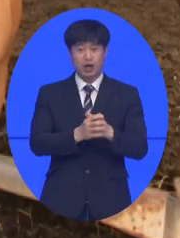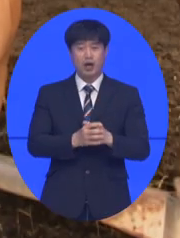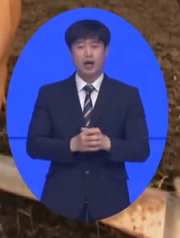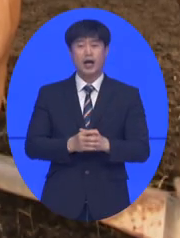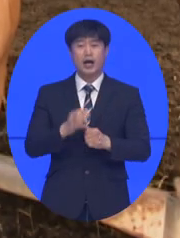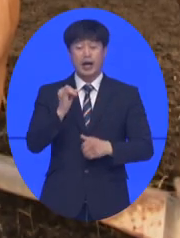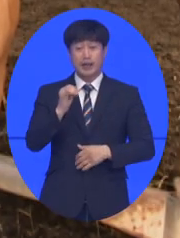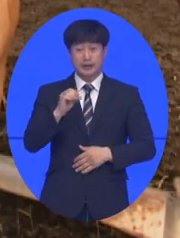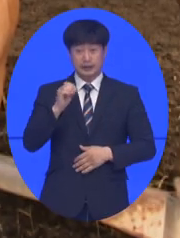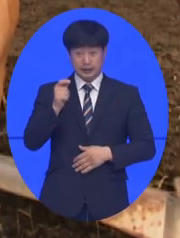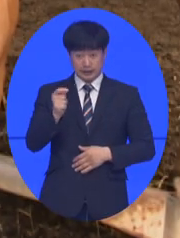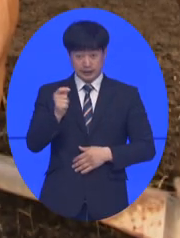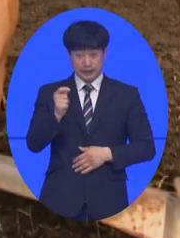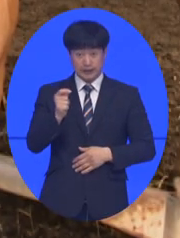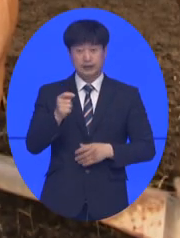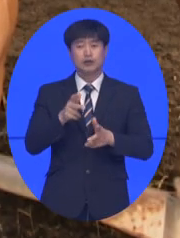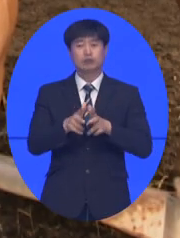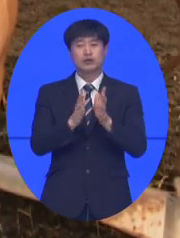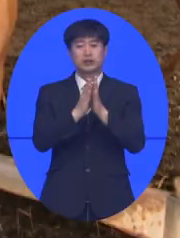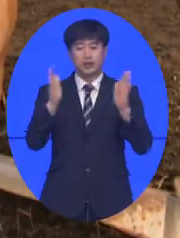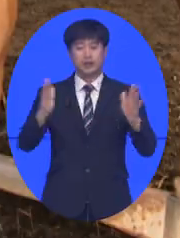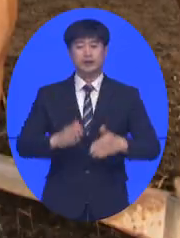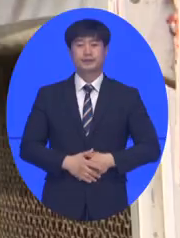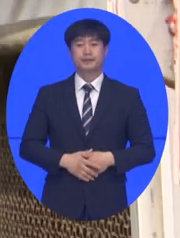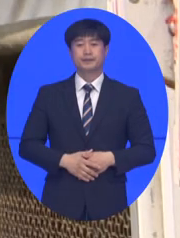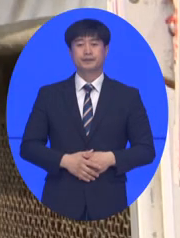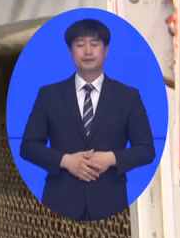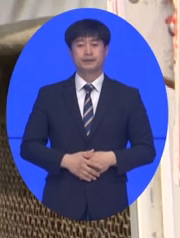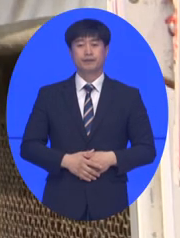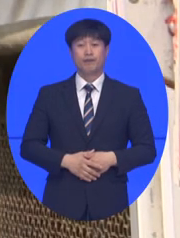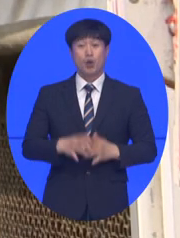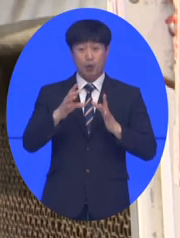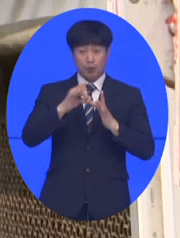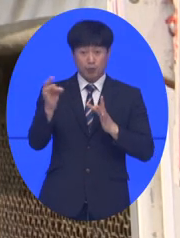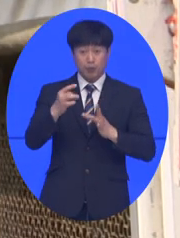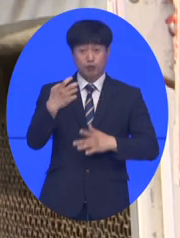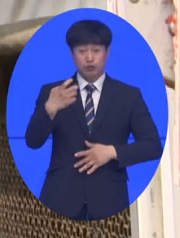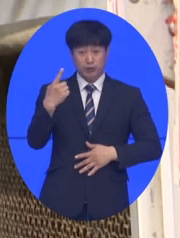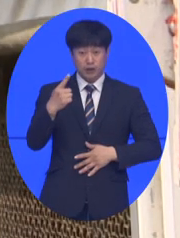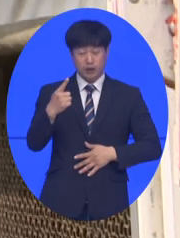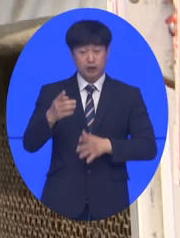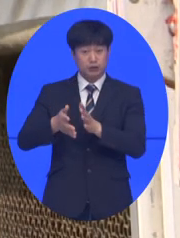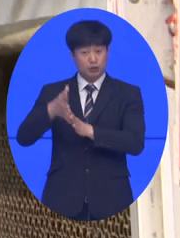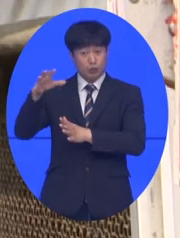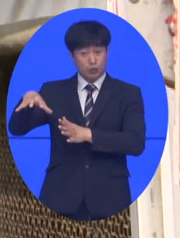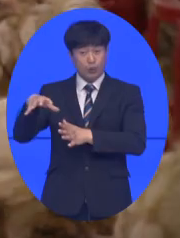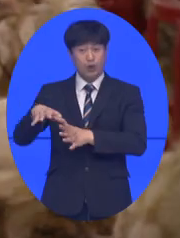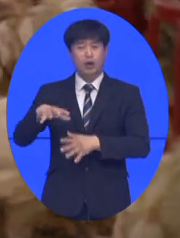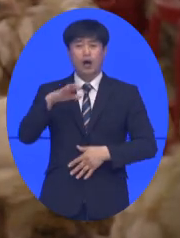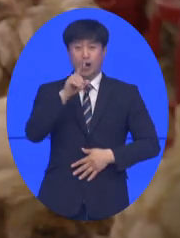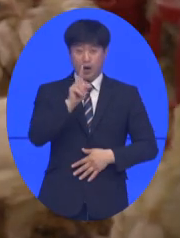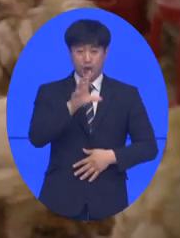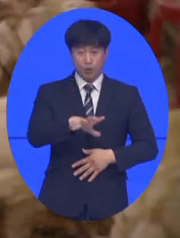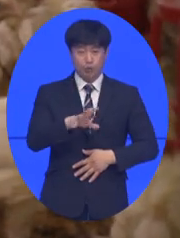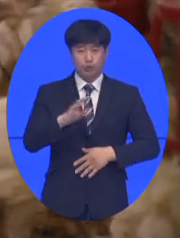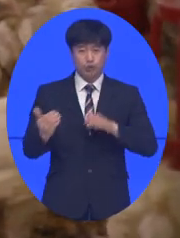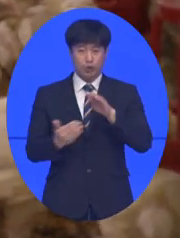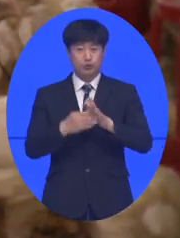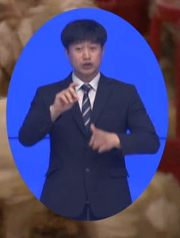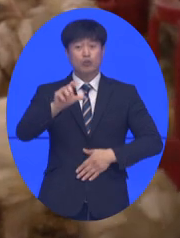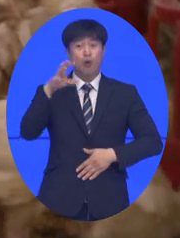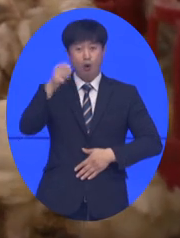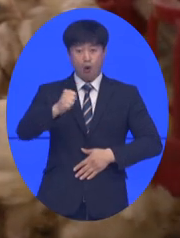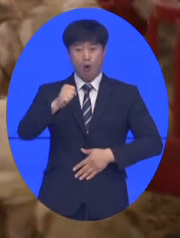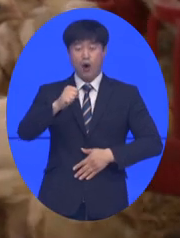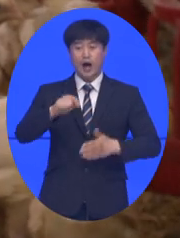ICT 융복합 확산 사업을 실시하고 있습니다. 선정된 91개 농가는 농가 한 곳당 최대 15억 원 한도